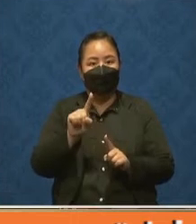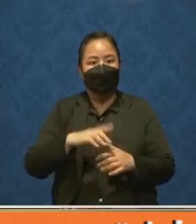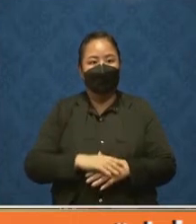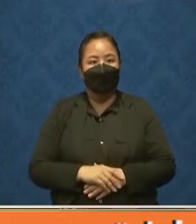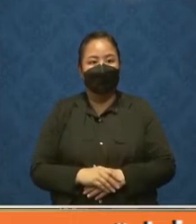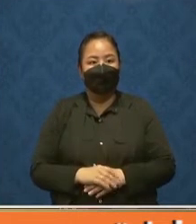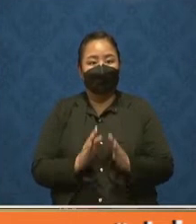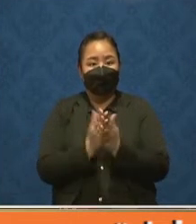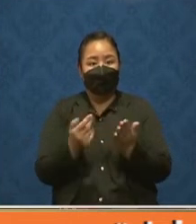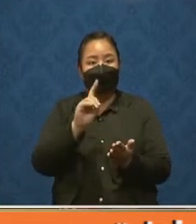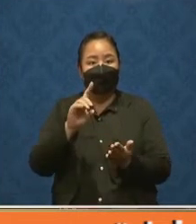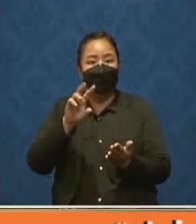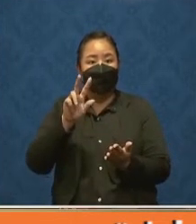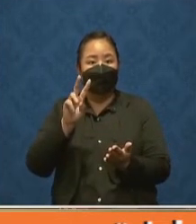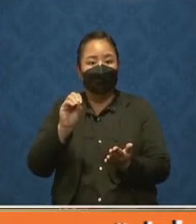ในหนังสือที่นร